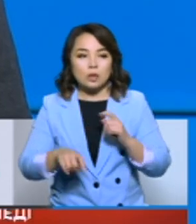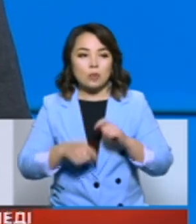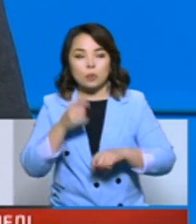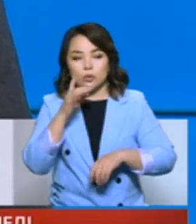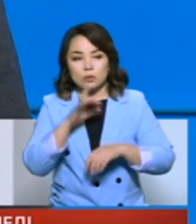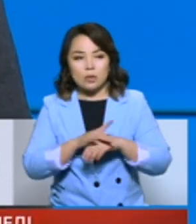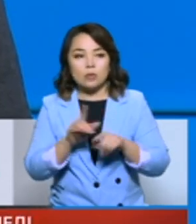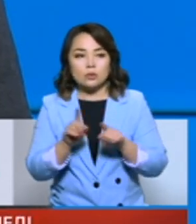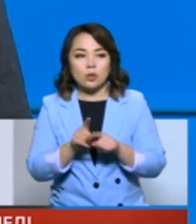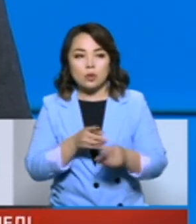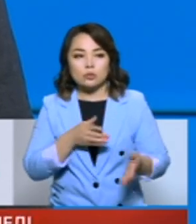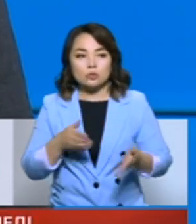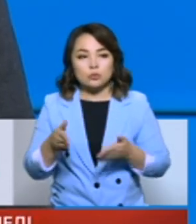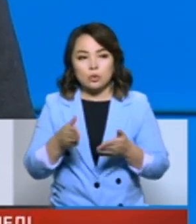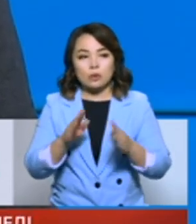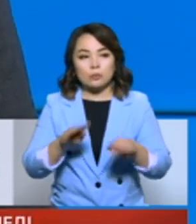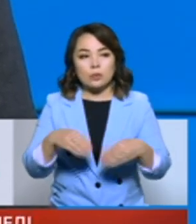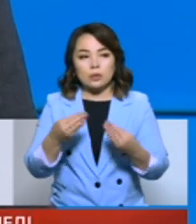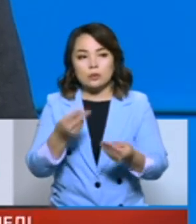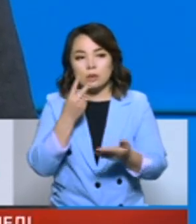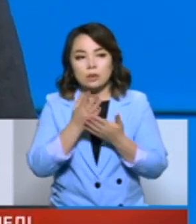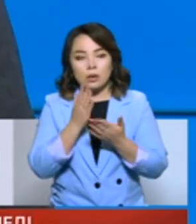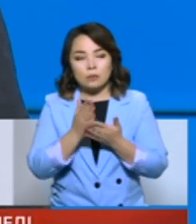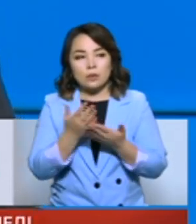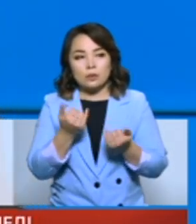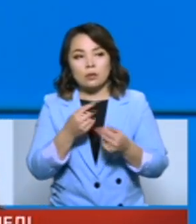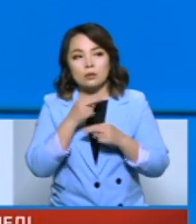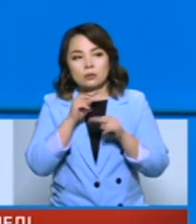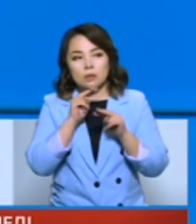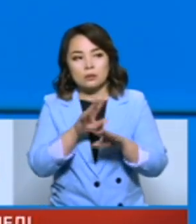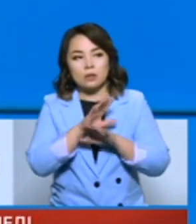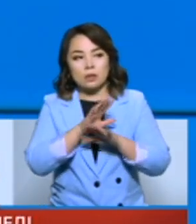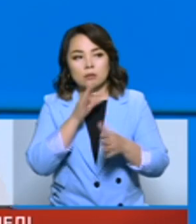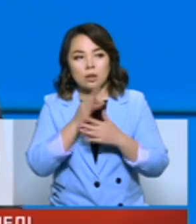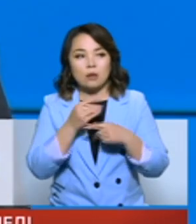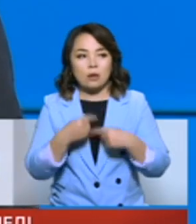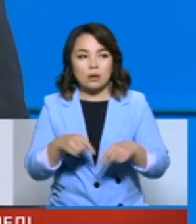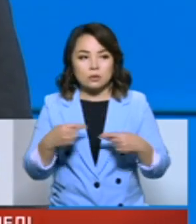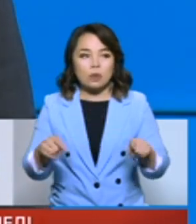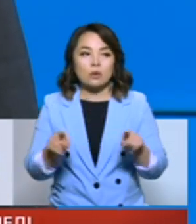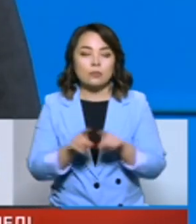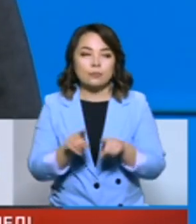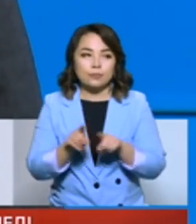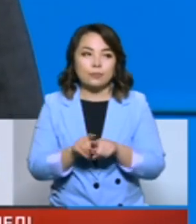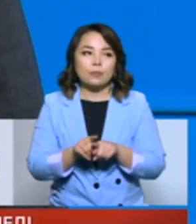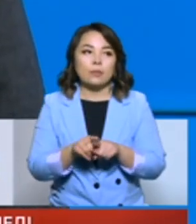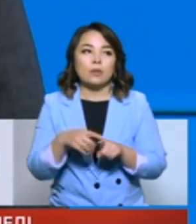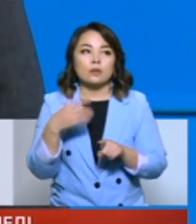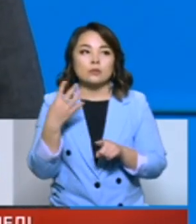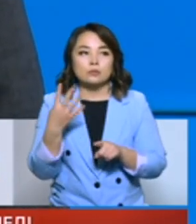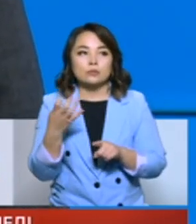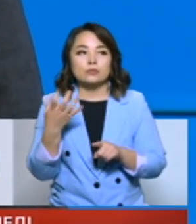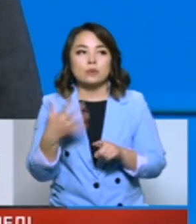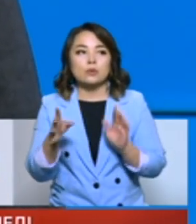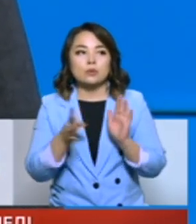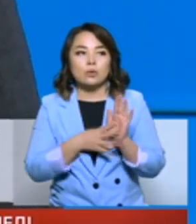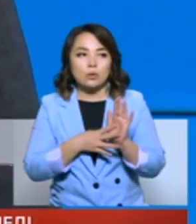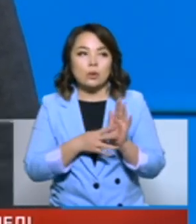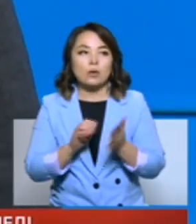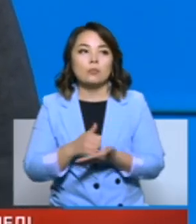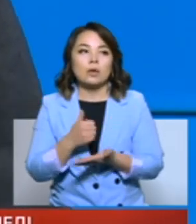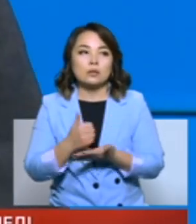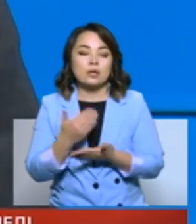бұзылуына жол бергені үшін қарамағандықтан үшін әртүрлі буынның 459